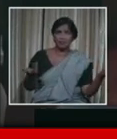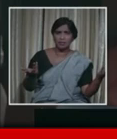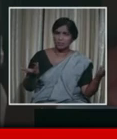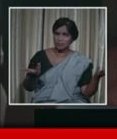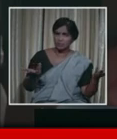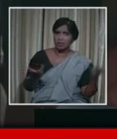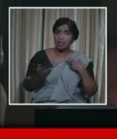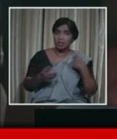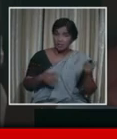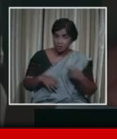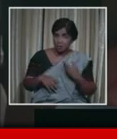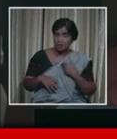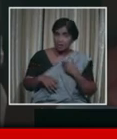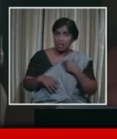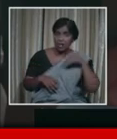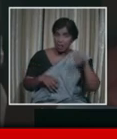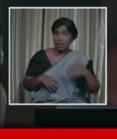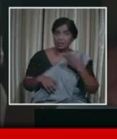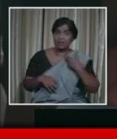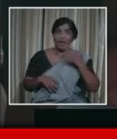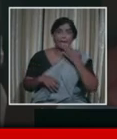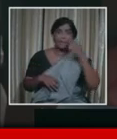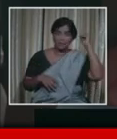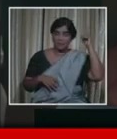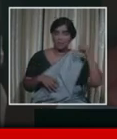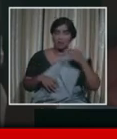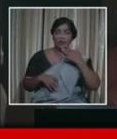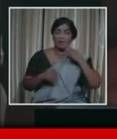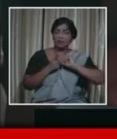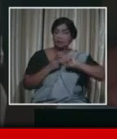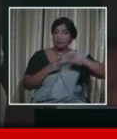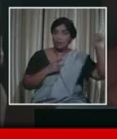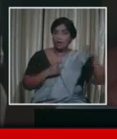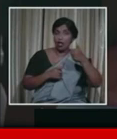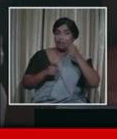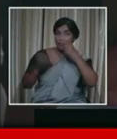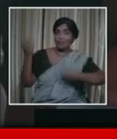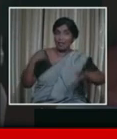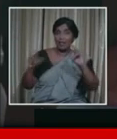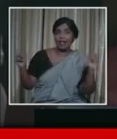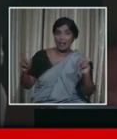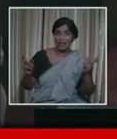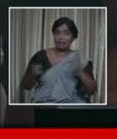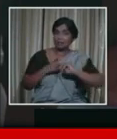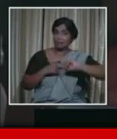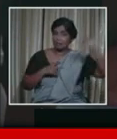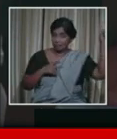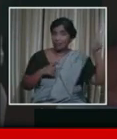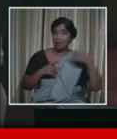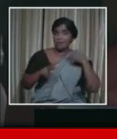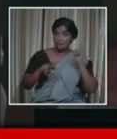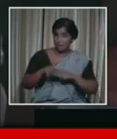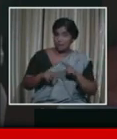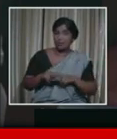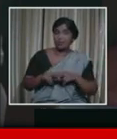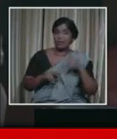ini dawasa mage daru Amerika aja. Eh daruwa ta yawanawa ape honda minissu ape neyayo ape yaluwa e